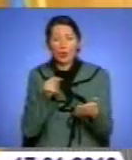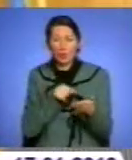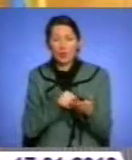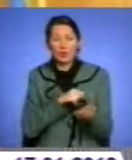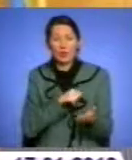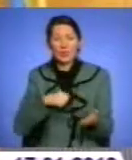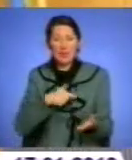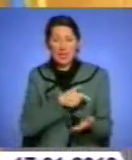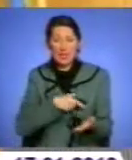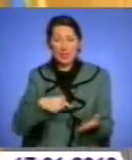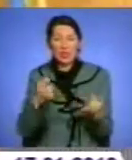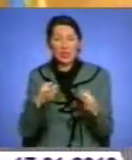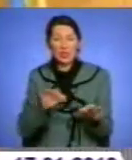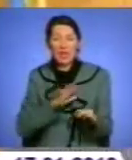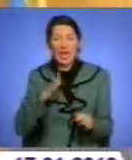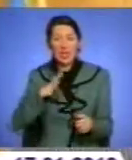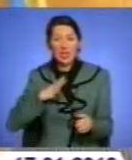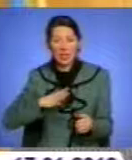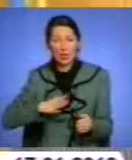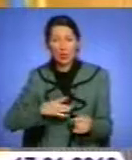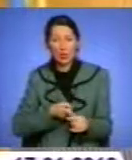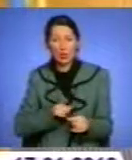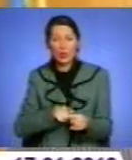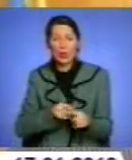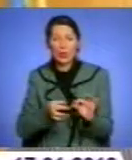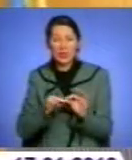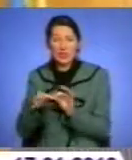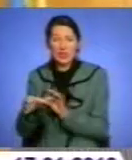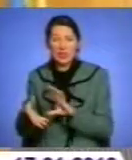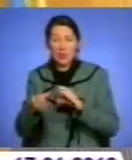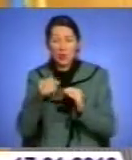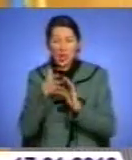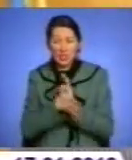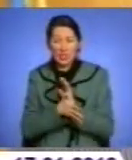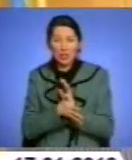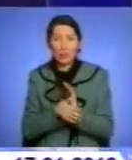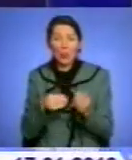самі депутати-свободівці не витримують цього детального аналізу бюджету.